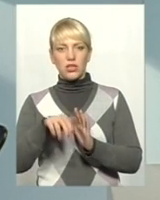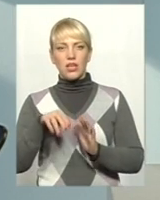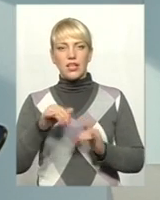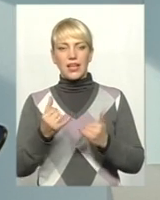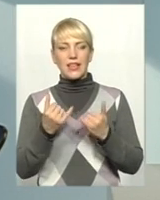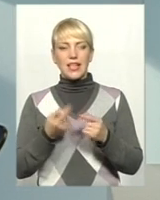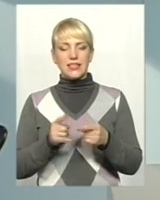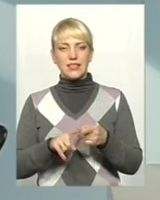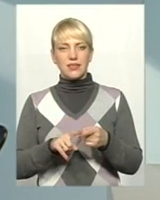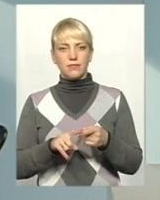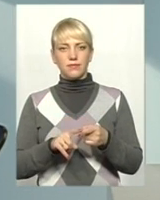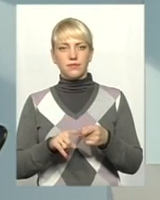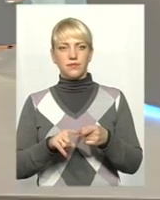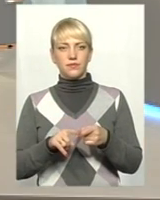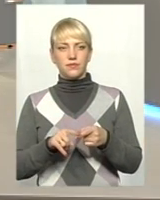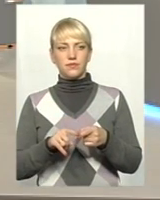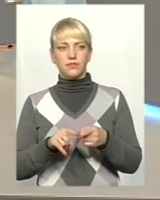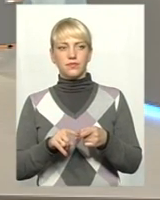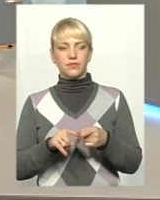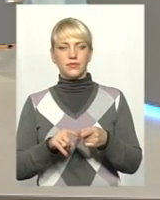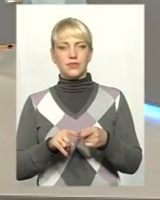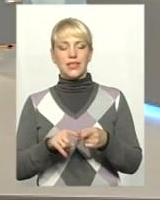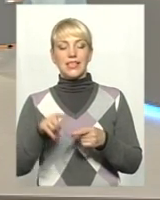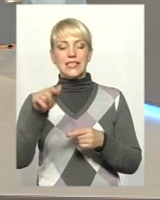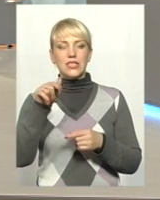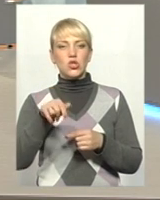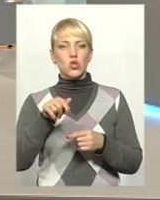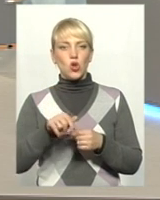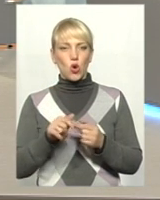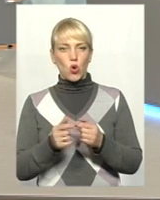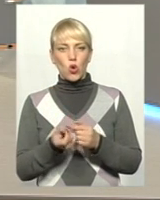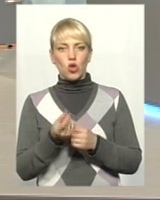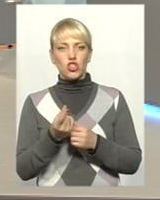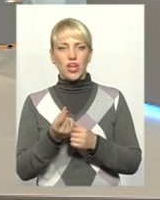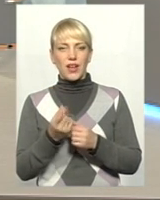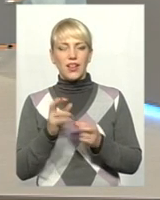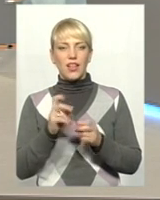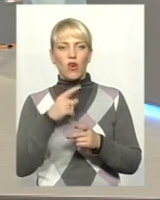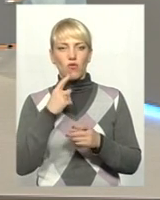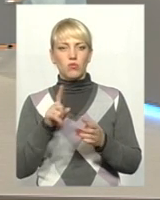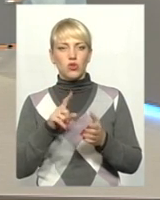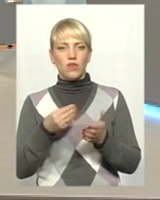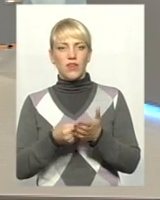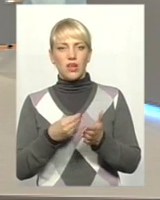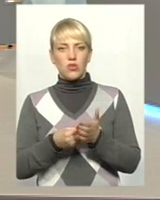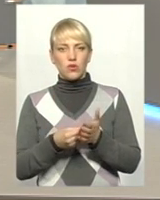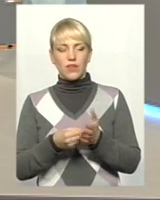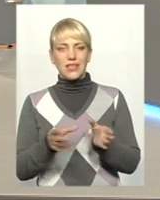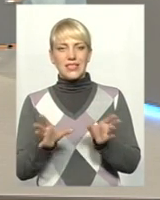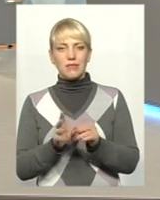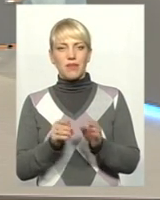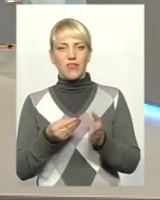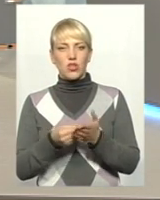саме з цього джерела, ми називаємо його якби фінансування,